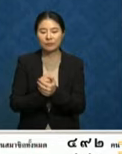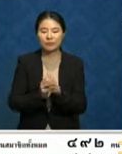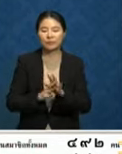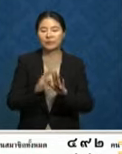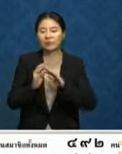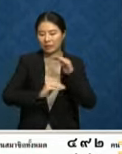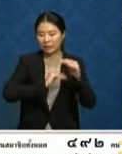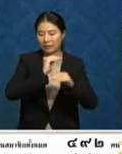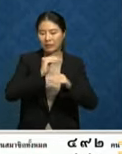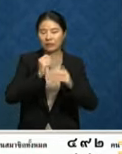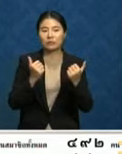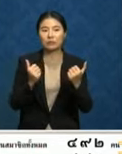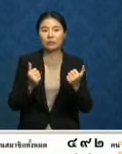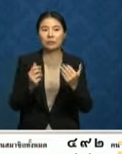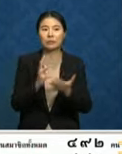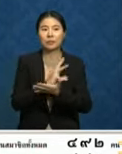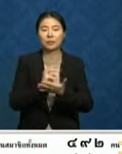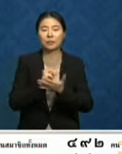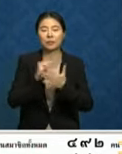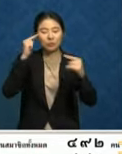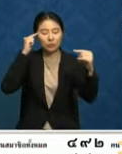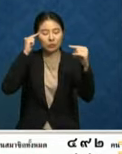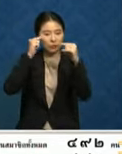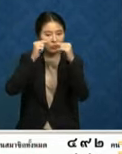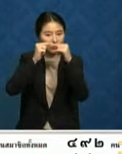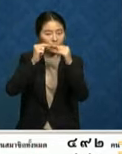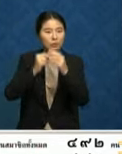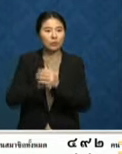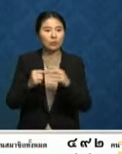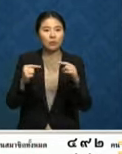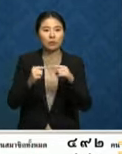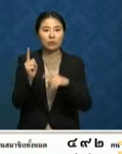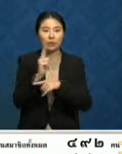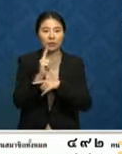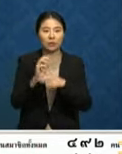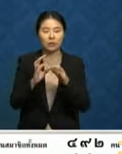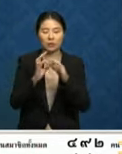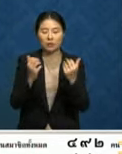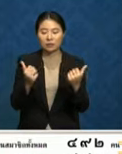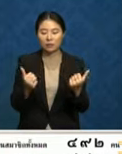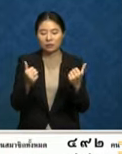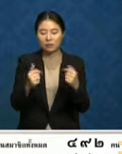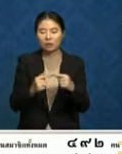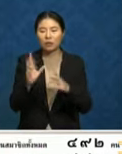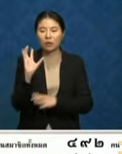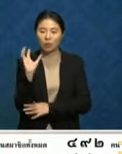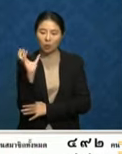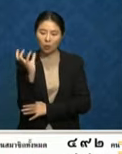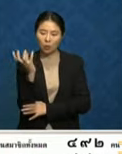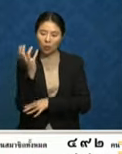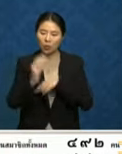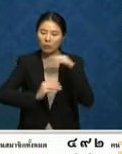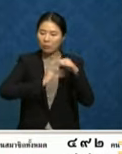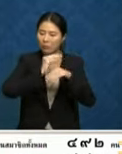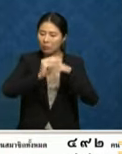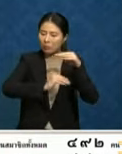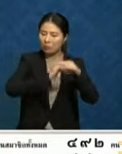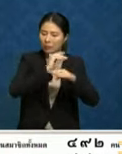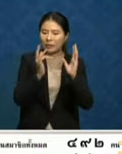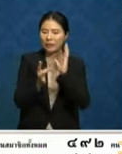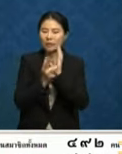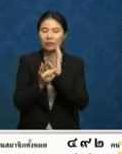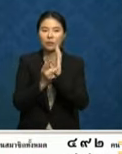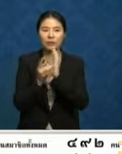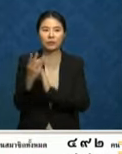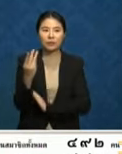มหาวิทยาลัยเนี่ยเราก็มีพันธกิจแต่เนื่องจากว่าตอนนี้โลกมีการเปลี่ยนแปลงไปอย่างรวดเร็ว